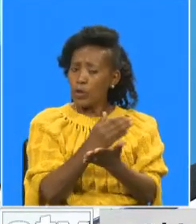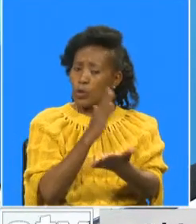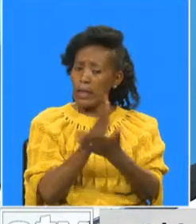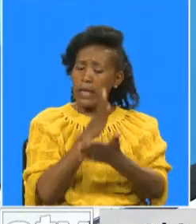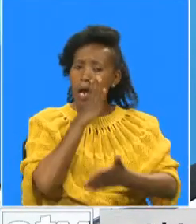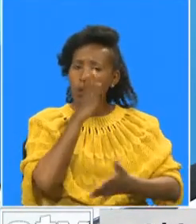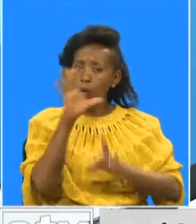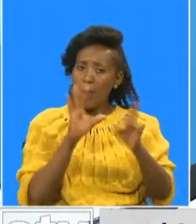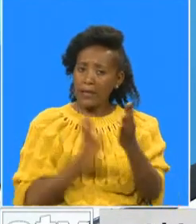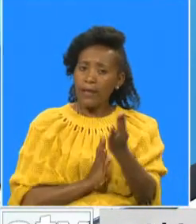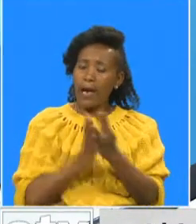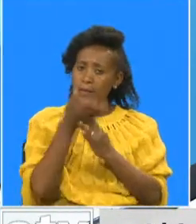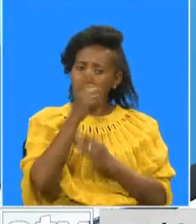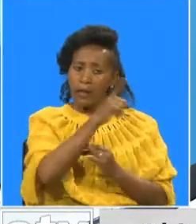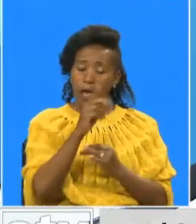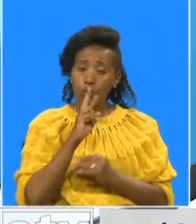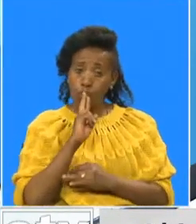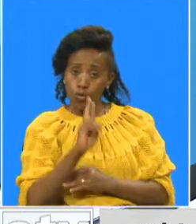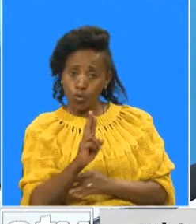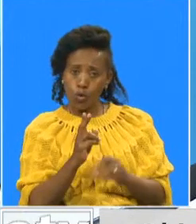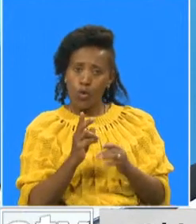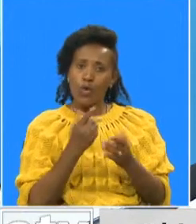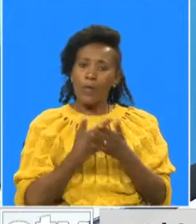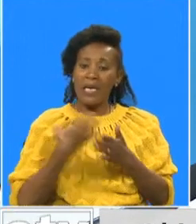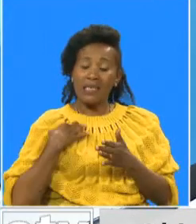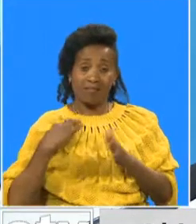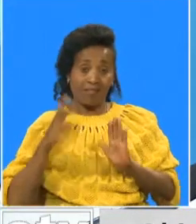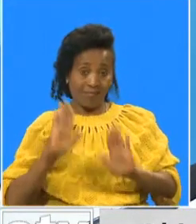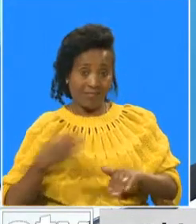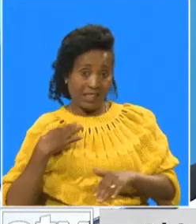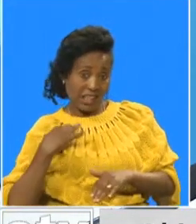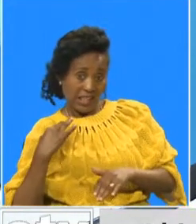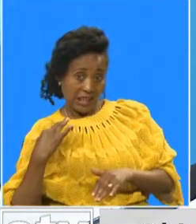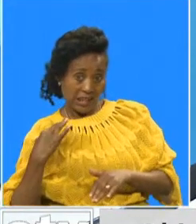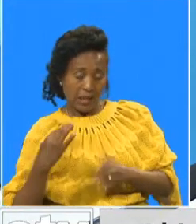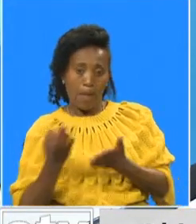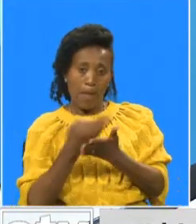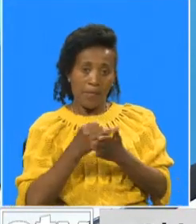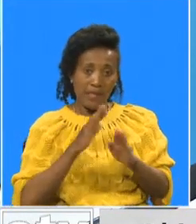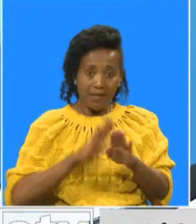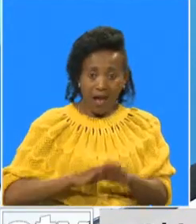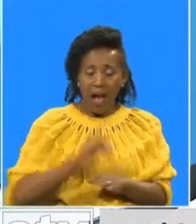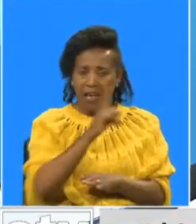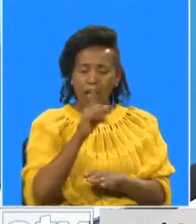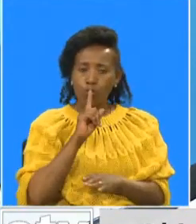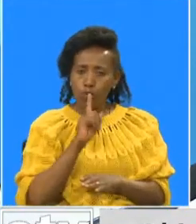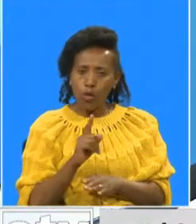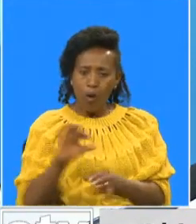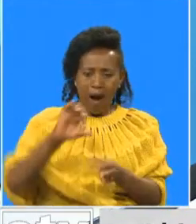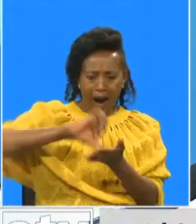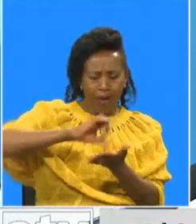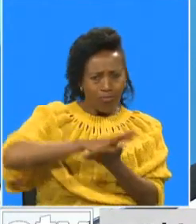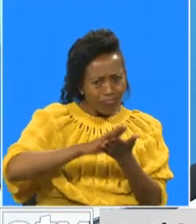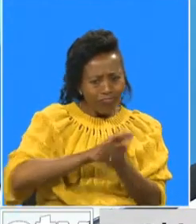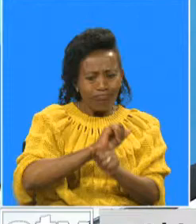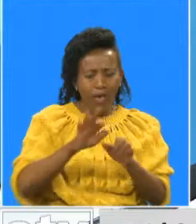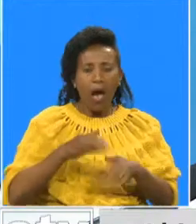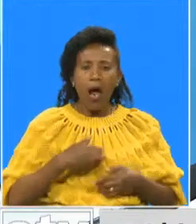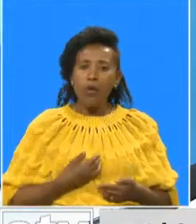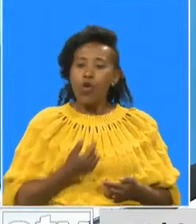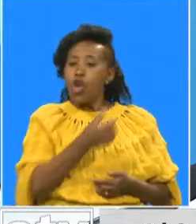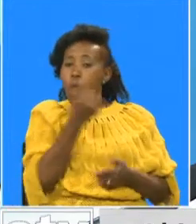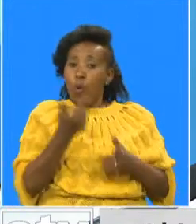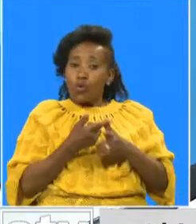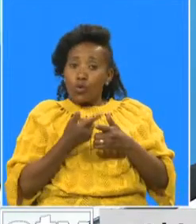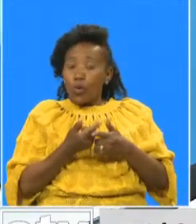እንዳያቆሙ ከማድረግ አንጻር አንዳንዶቹ በቴክስታይል ወይም በጨርቅ ማምረት ላይ የተሰማሩ አሉ፣ አንዳንዶቹ አልኮል ምርት ላይ የተሰማሩ አሉ፣